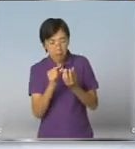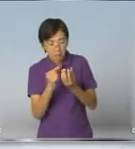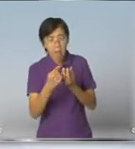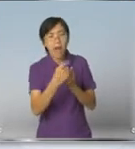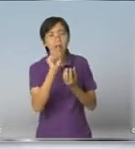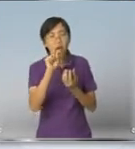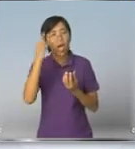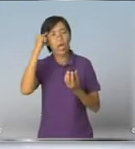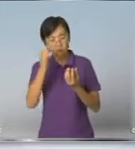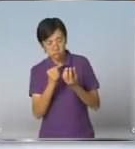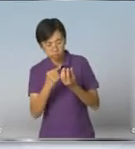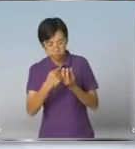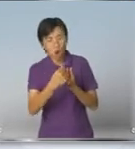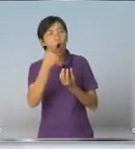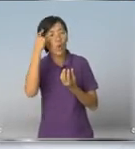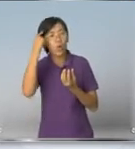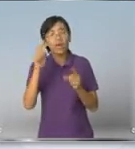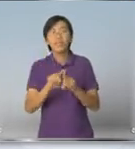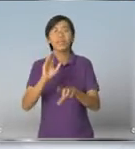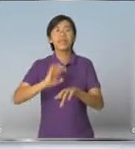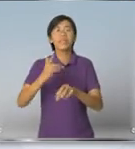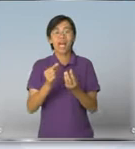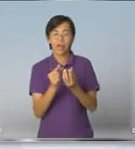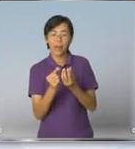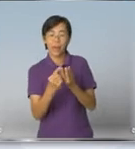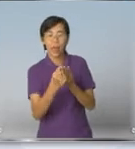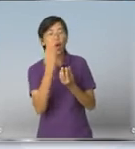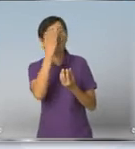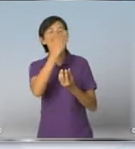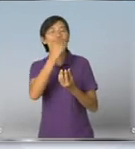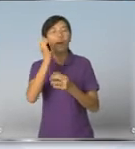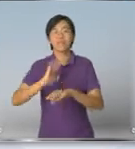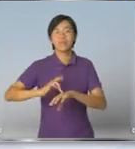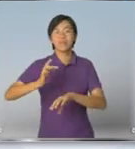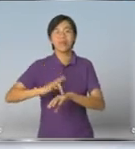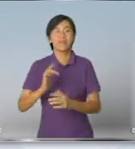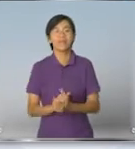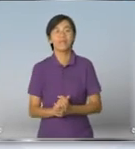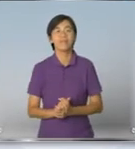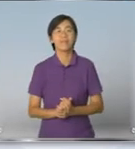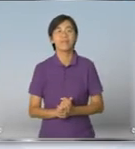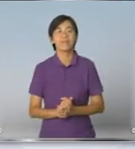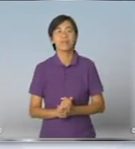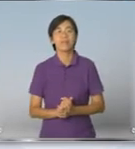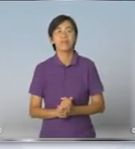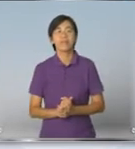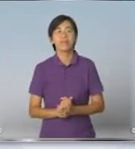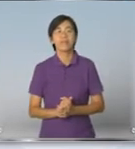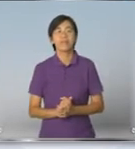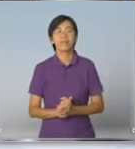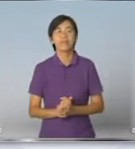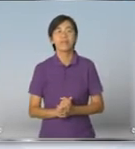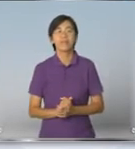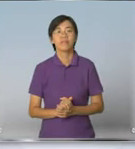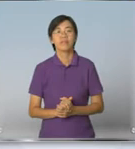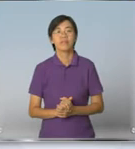ดดูพริ้วไหวคล้ายกับธรรมชาตินะคะแล้วก็1รอบช ั้ นที่2สลับกรีด